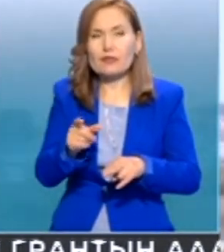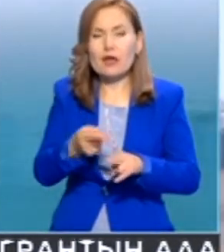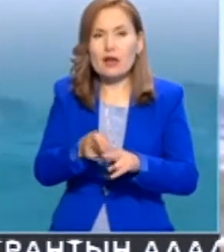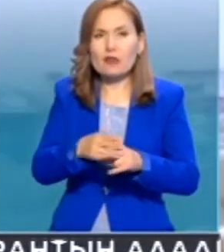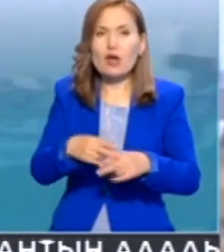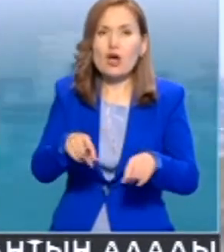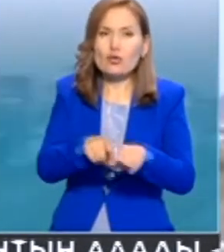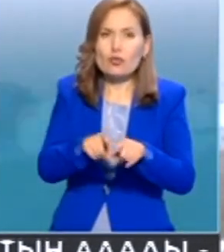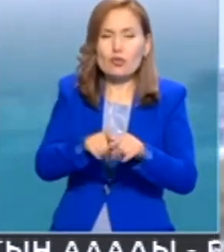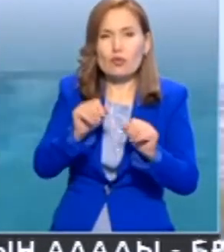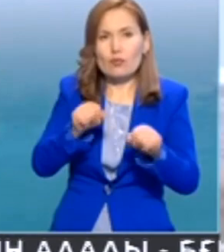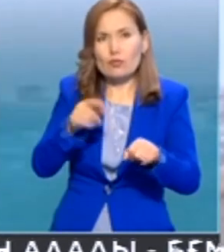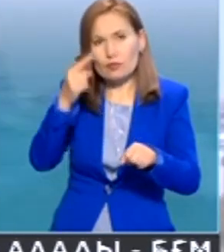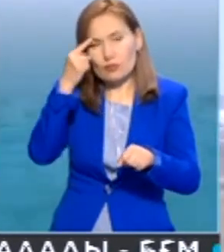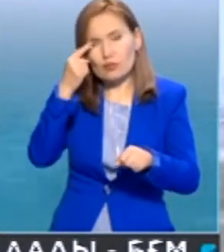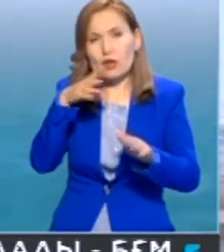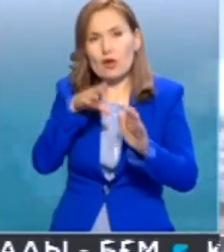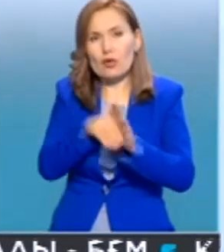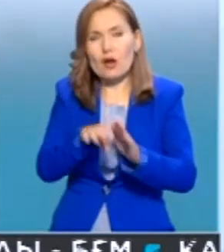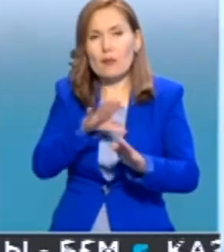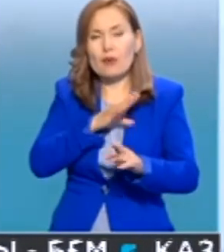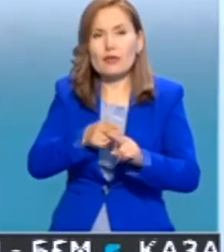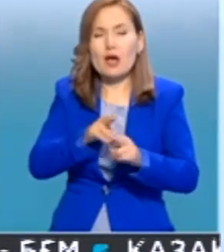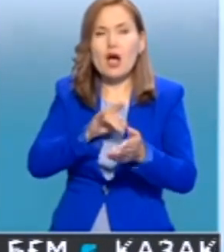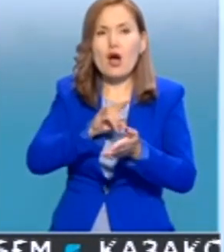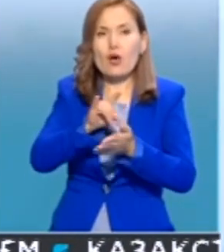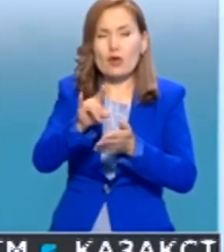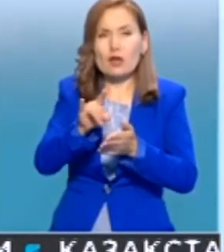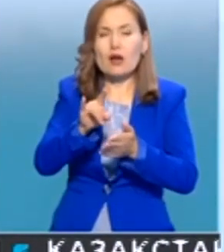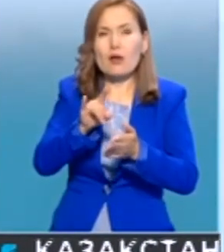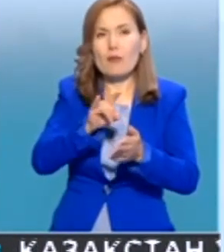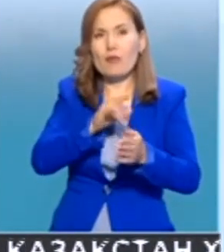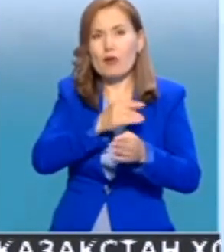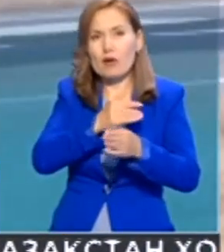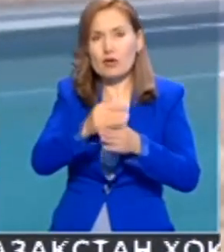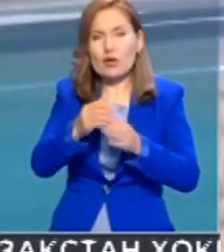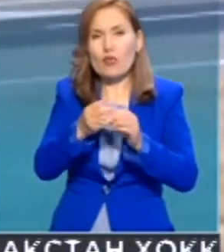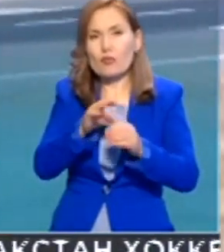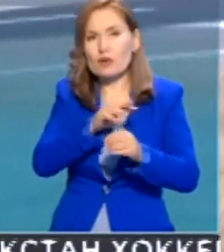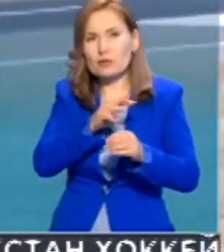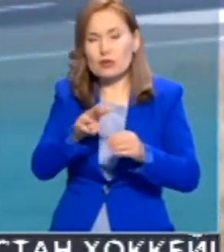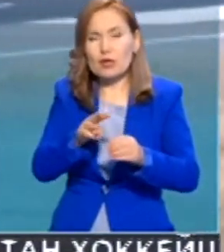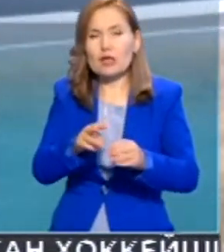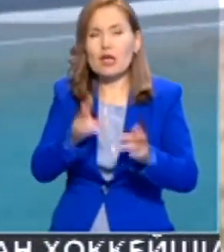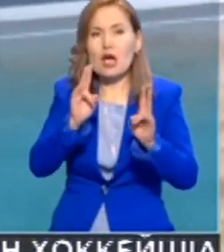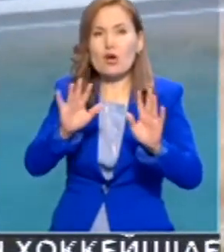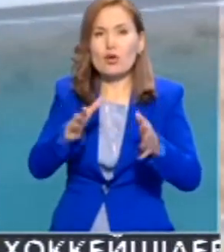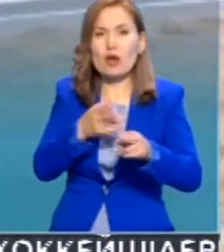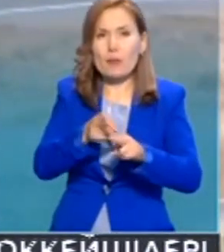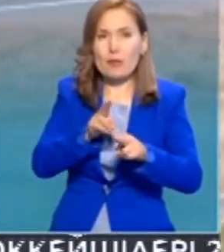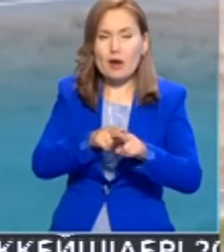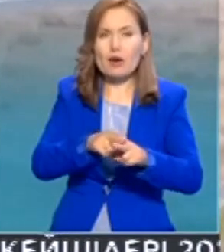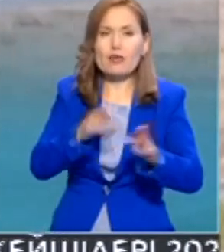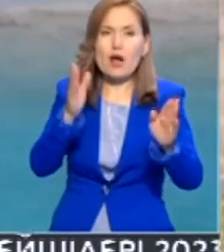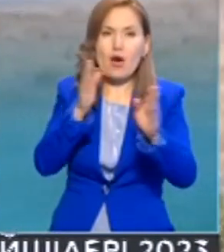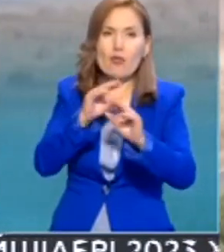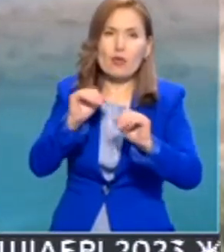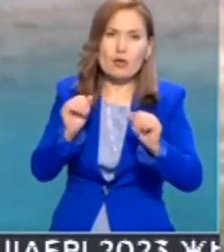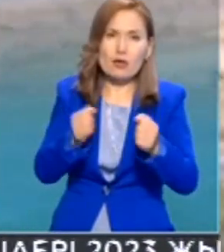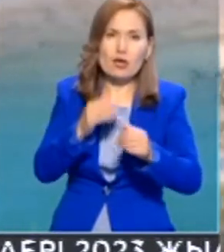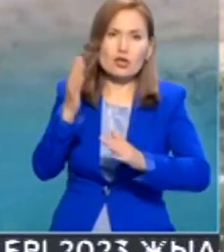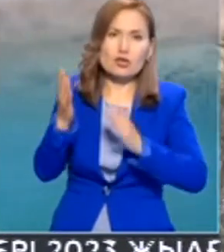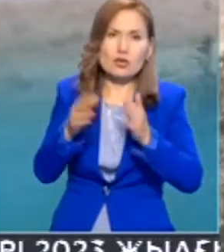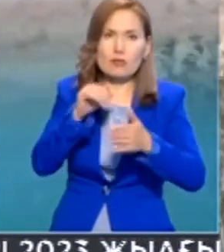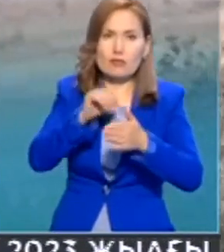Лайнер туристік Покхара қаласынан көкке көтерілгеннен кейін 15 минуттан соң радарлардан жоғалып кеткен. Оның құлауына қолайсыз ауа райы себеп